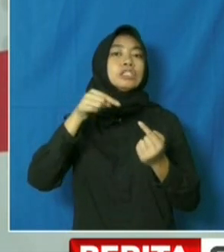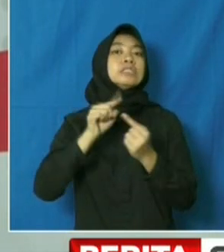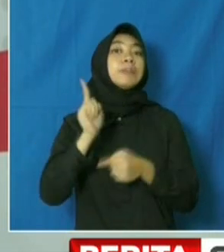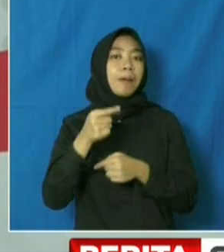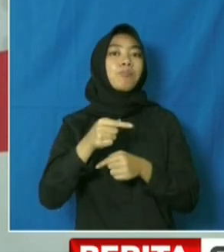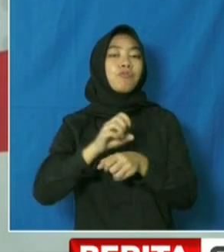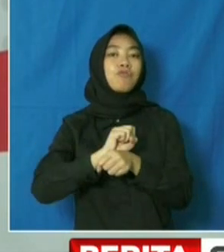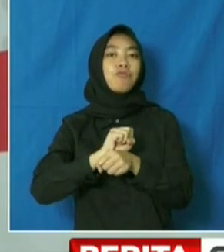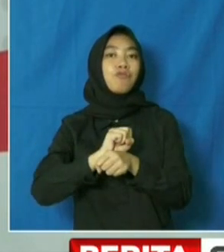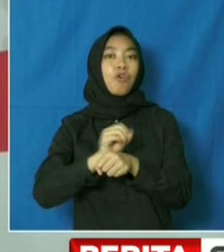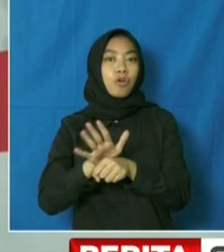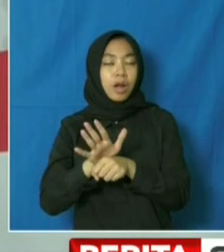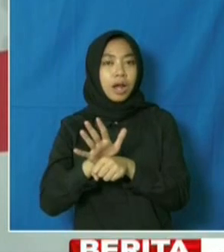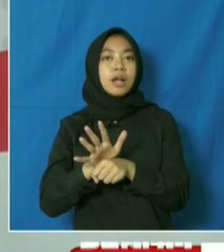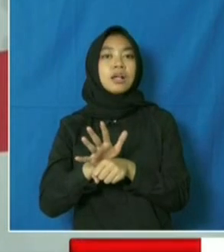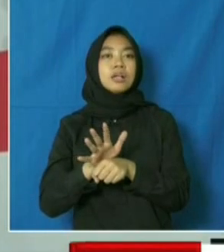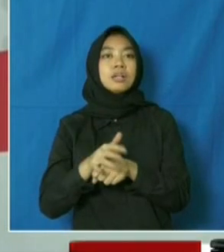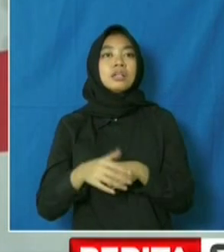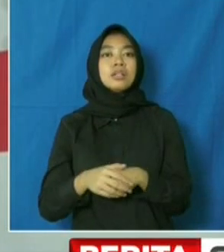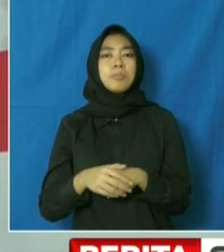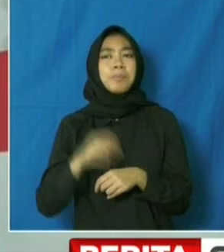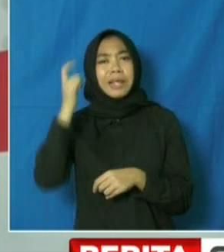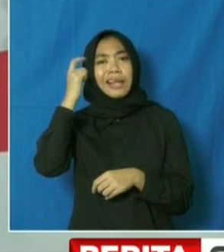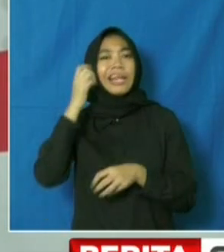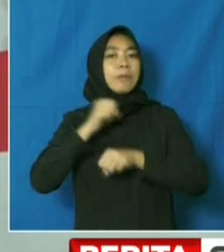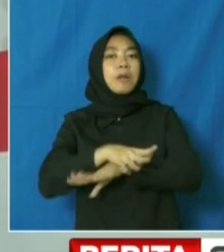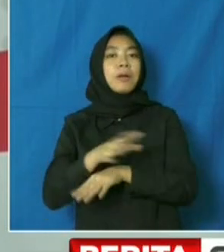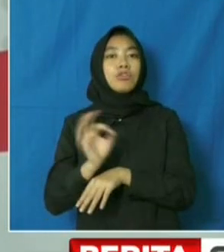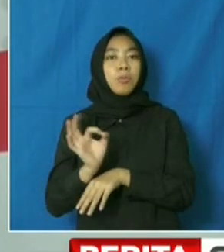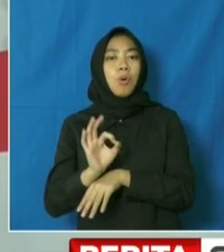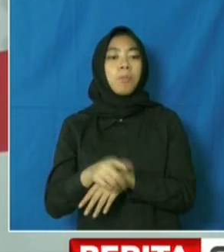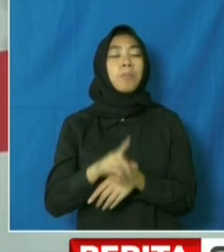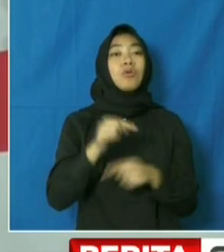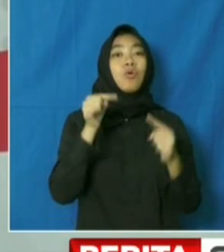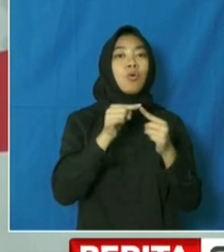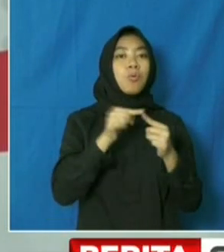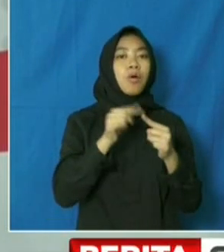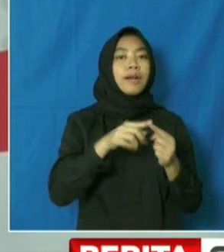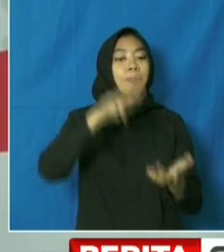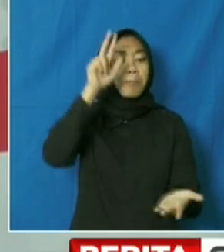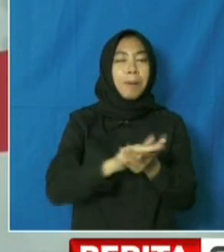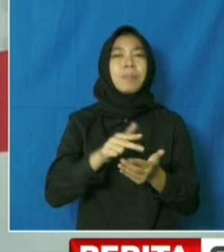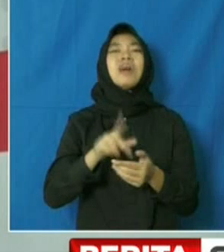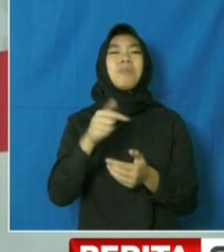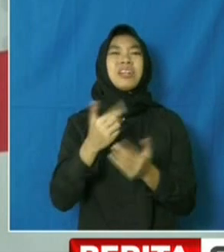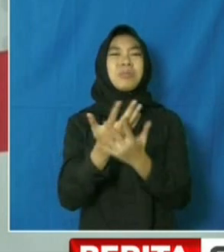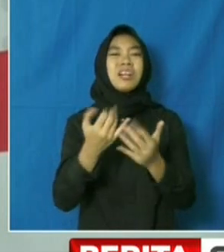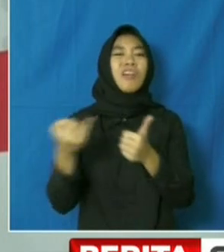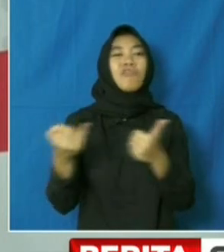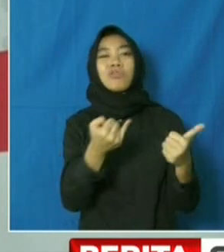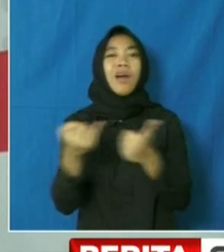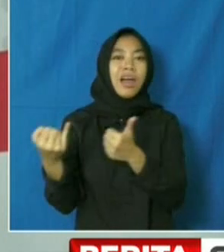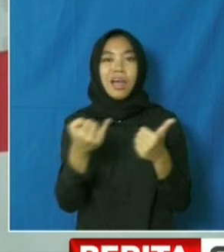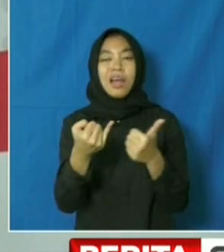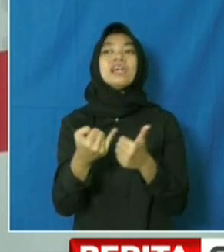ini agar bisa di benar-benar dijalankan sebab banyaknya pro dan kontra mengenai fatwa tersebut direktur